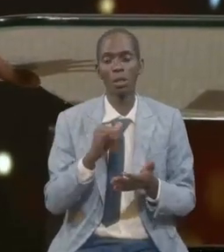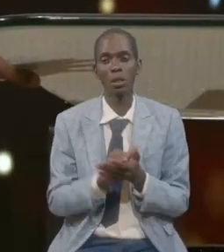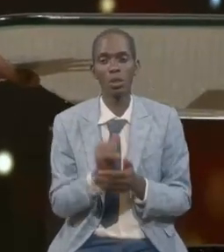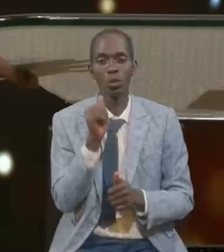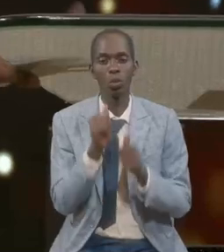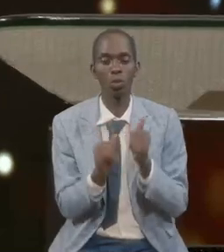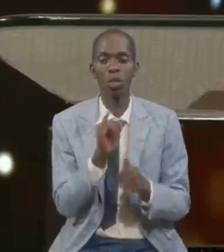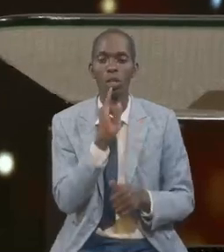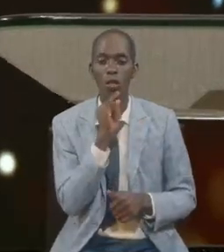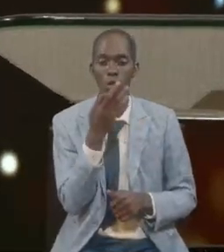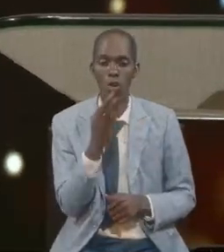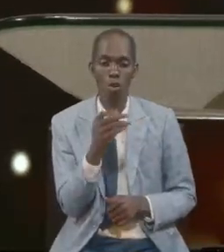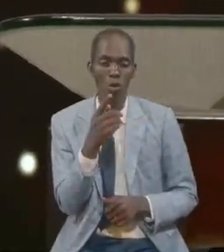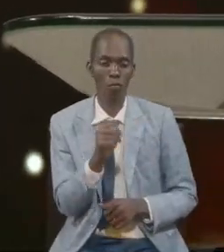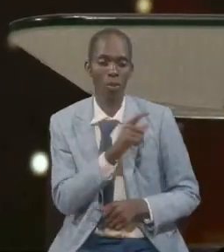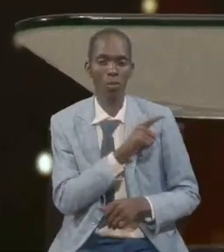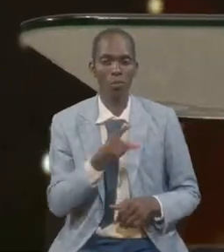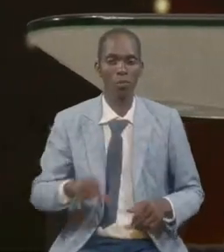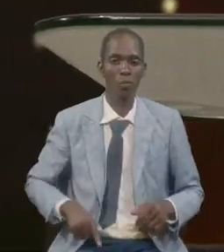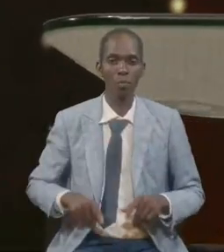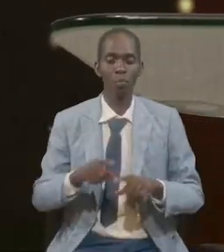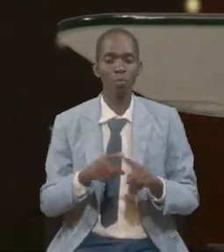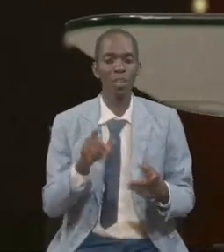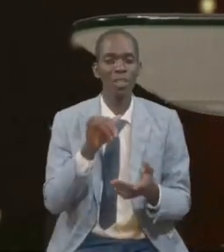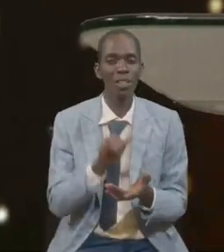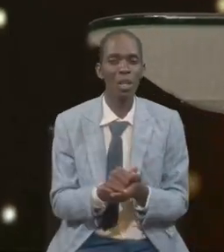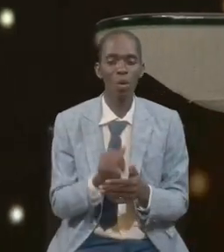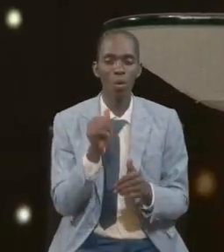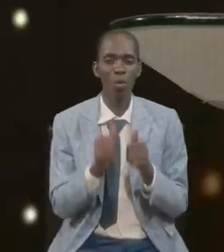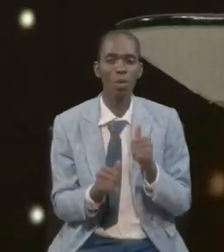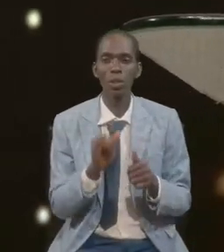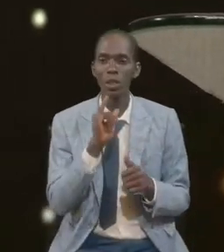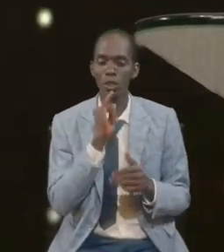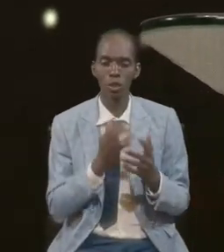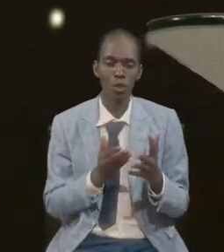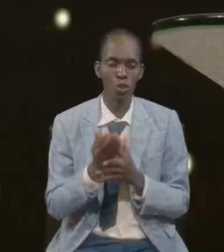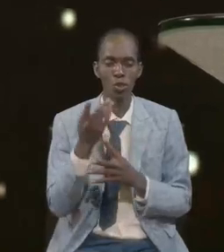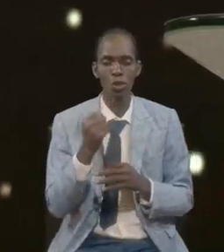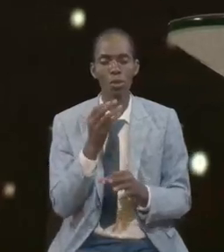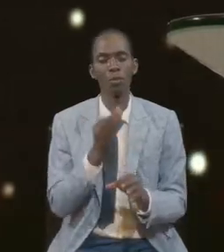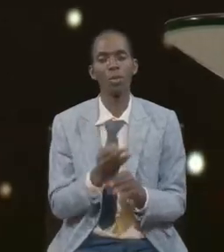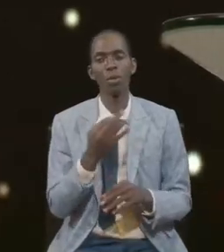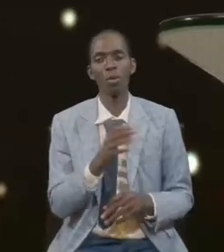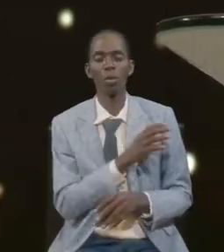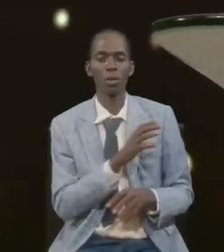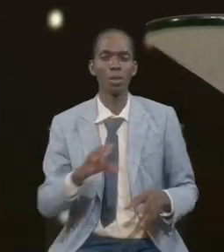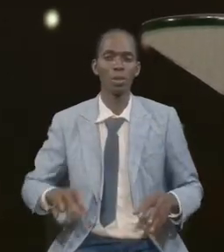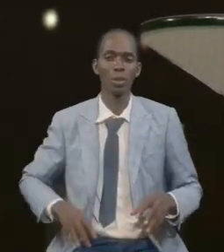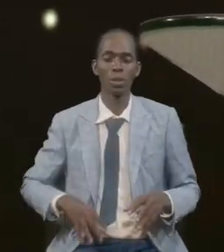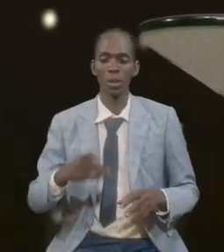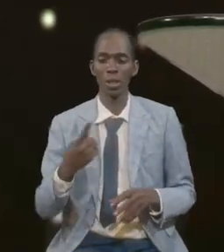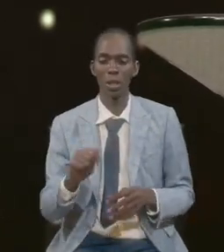non avec ma justice, celle qui vient de la loi, mais avec celle qui s'obtient par la foi en Christ,